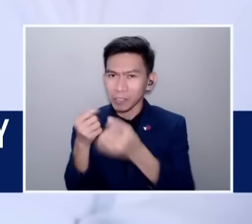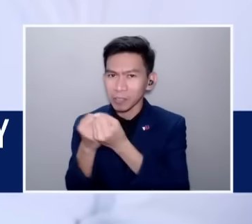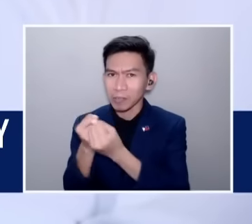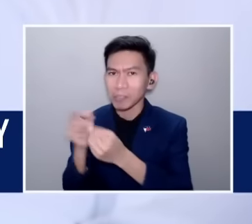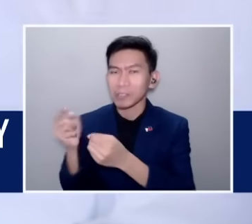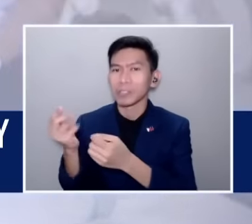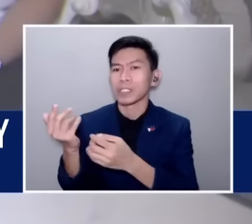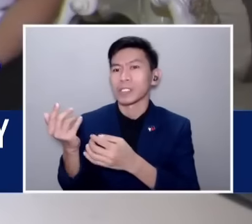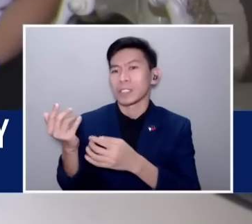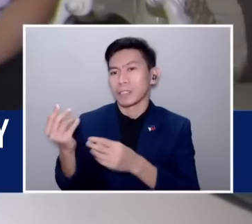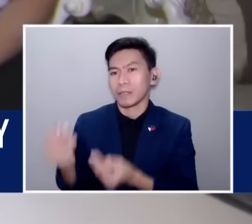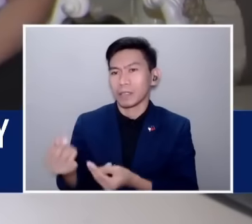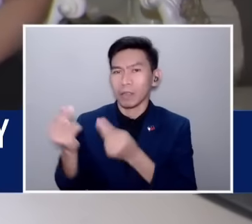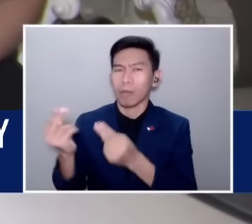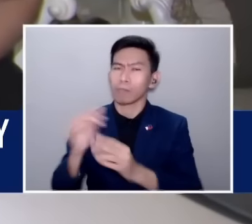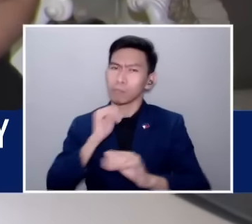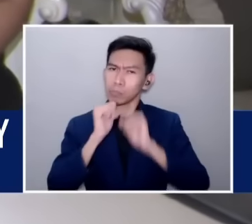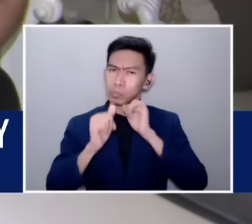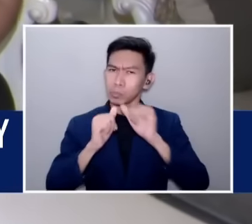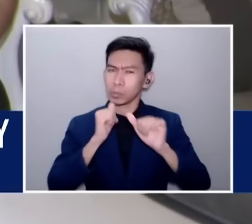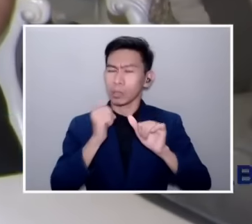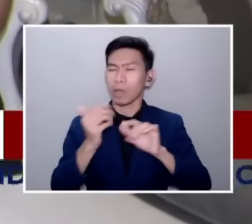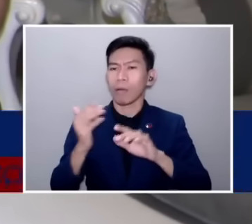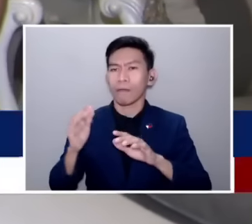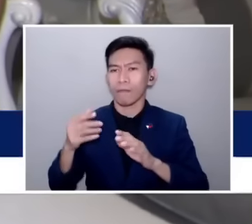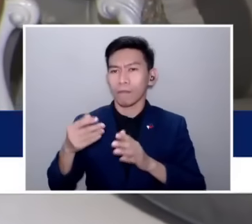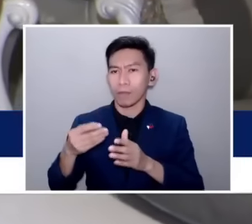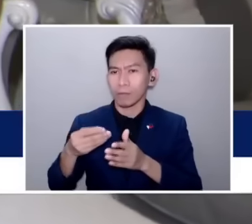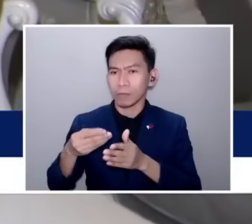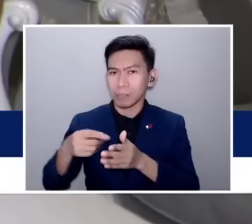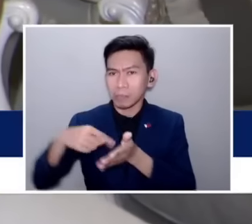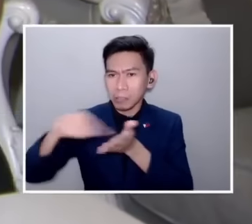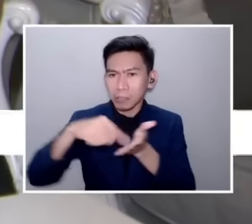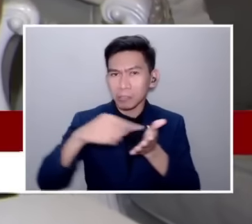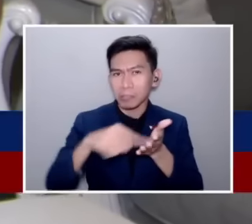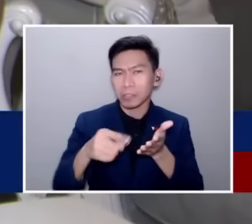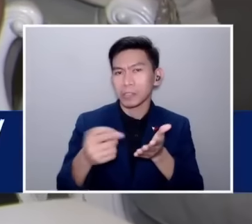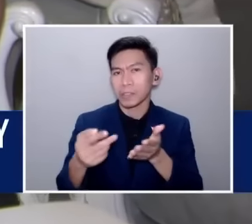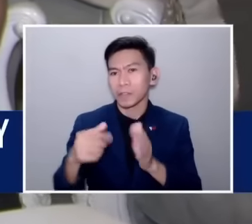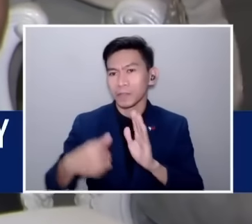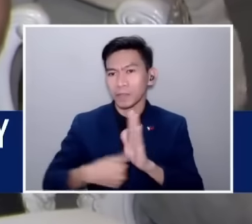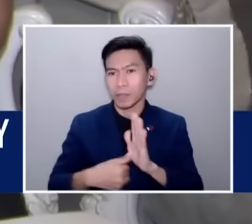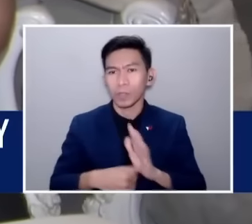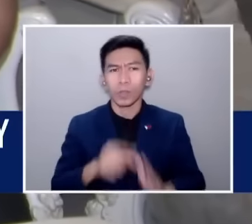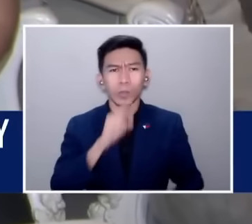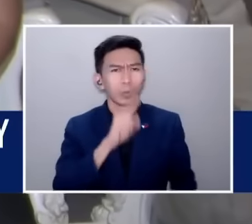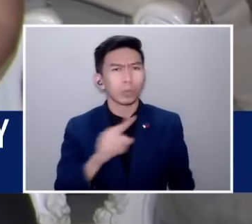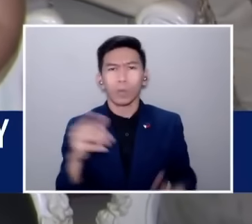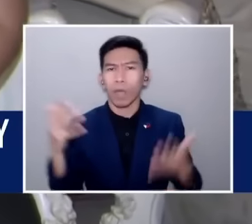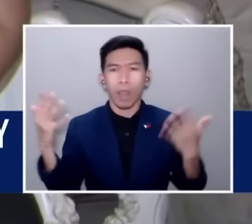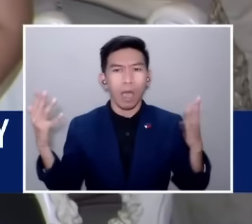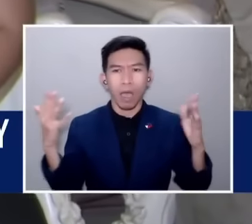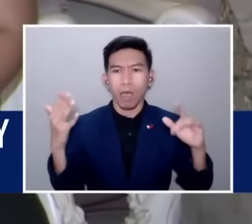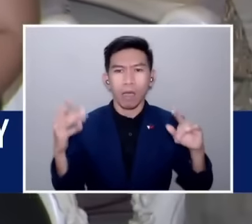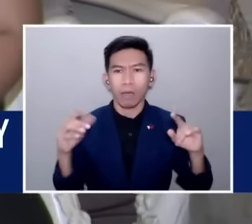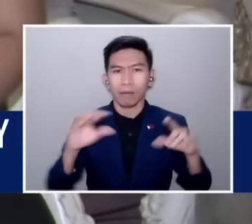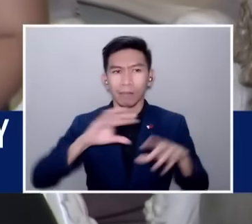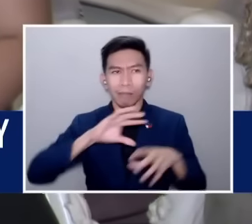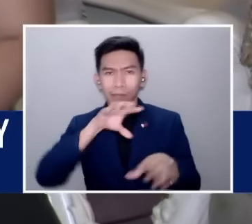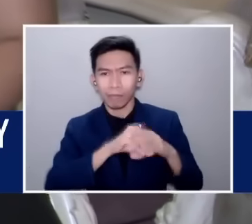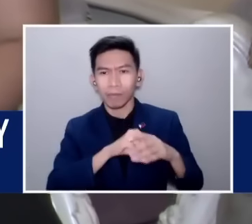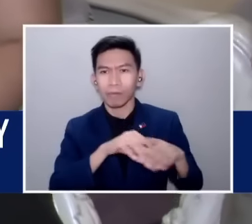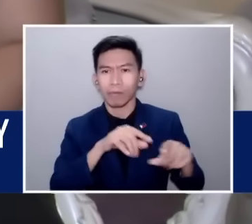vote buying. Definitely we will deny everything. Wala ko kaming kahit na anong involvement run, even the flyers